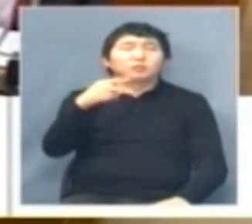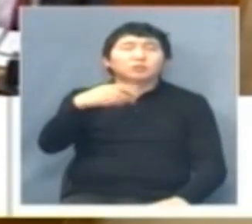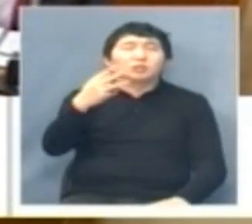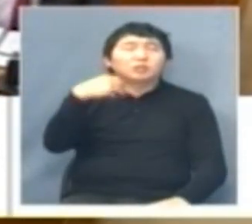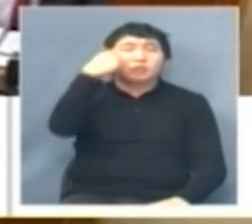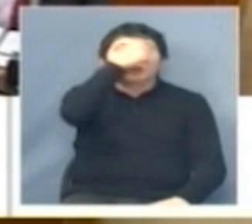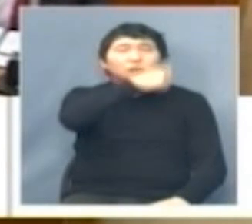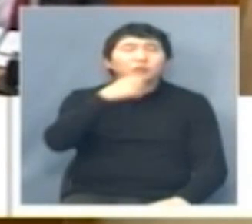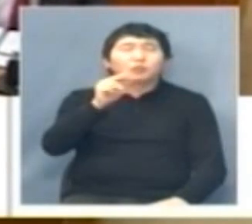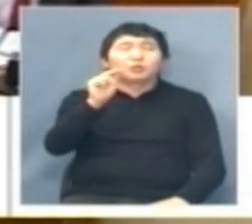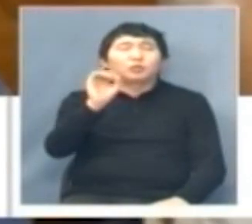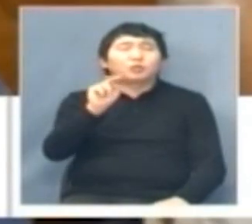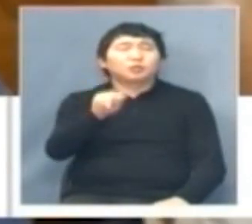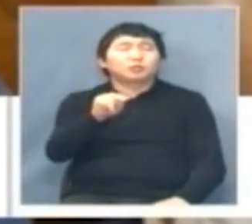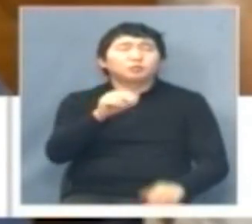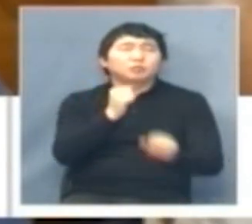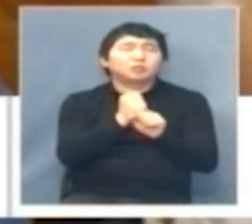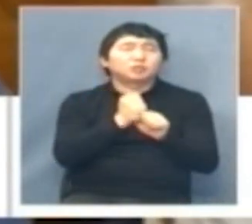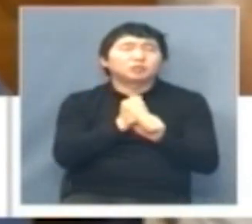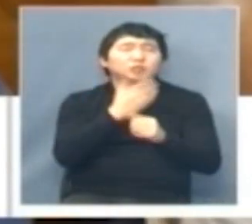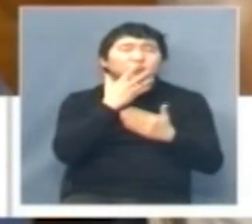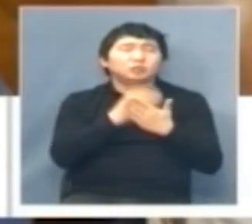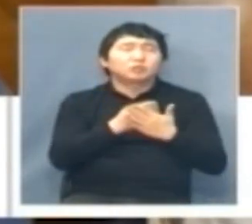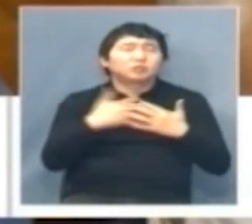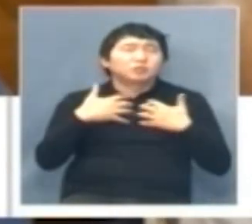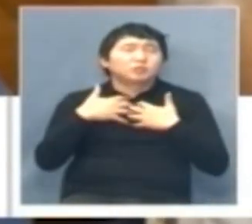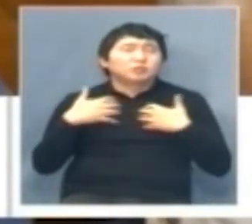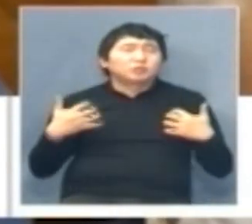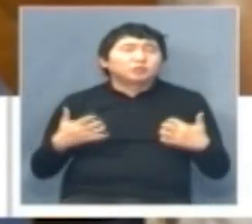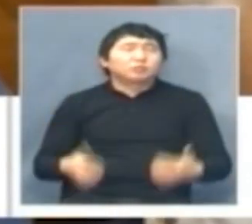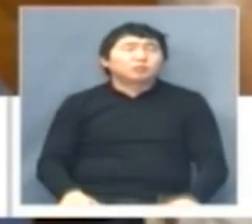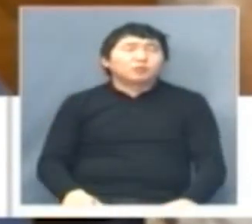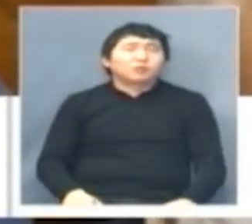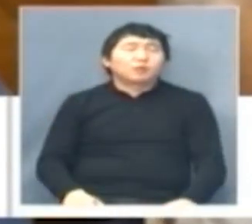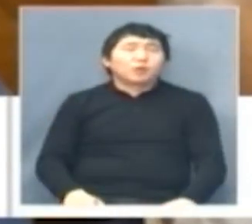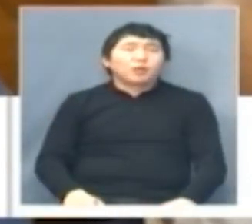года чипировать своих питомцев. Реализация норм законопроекта